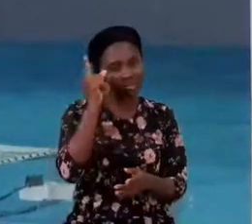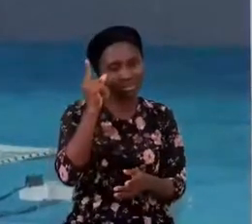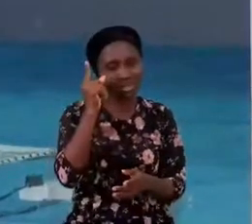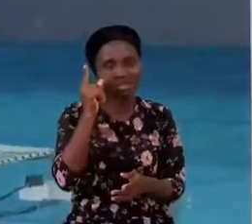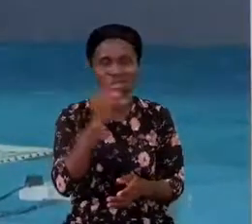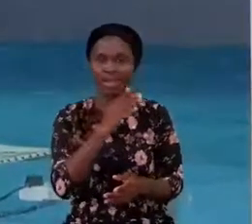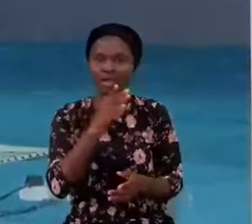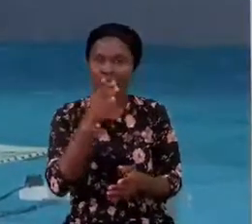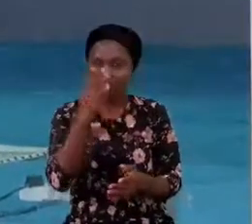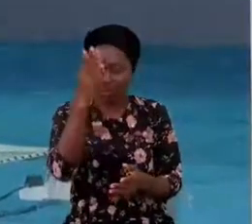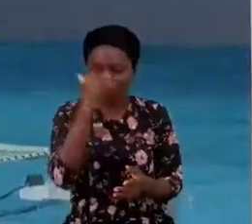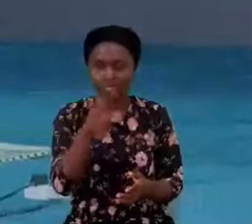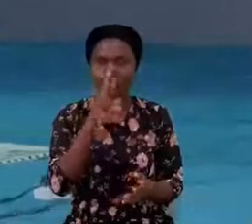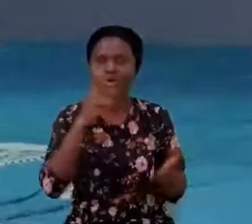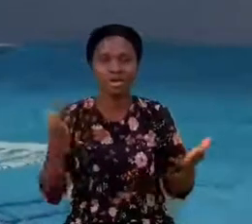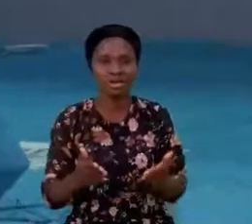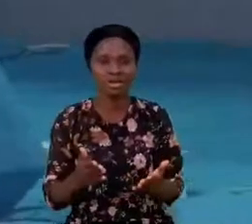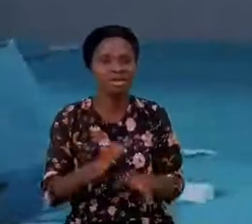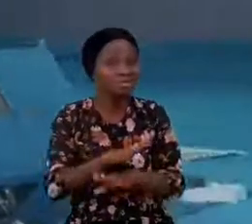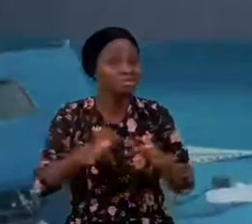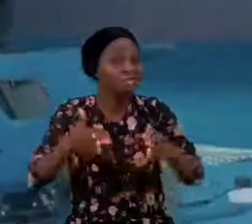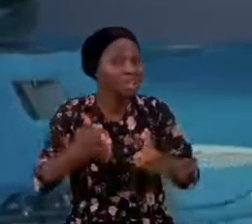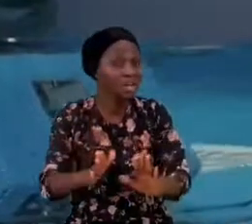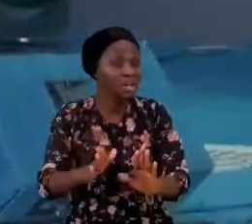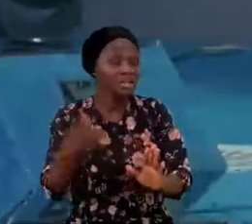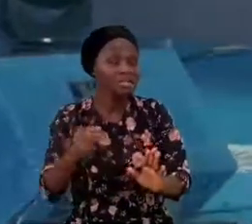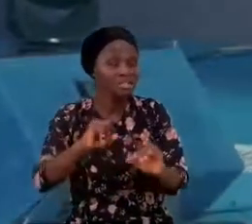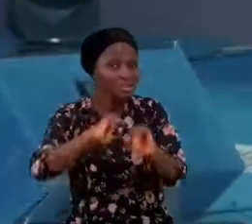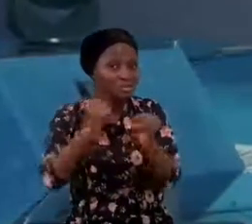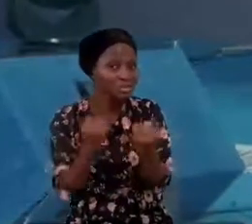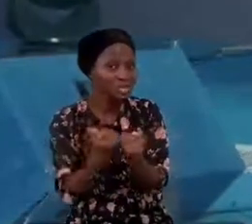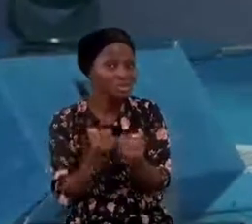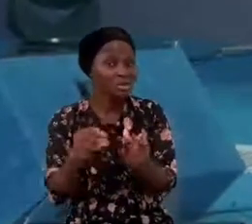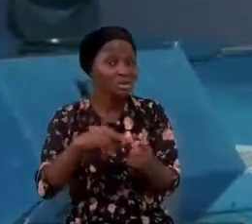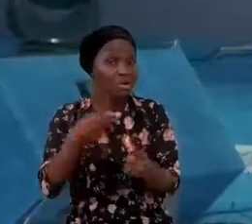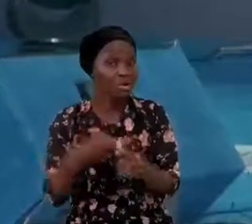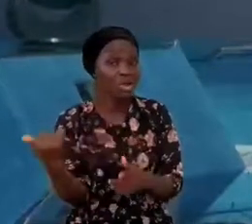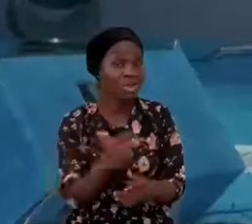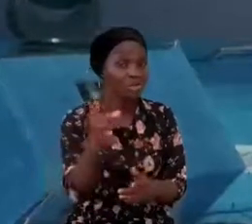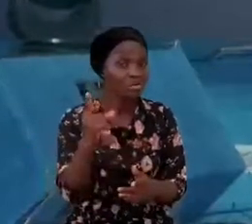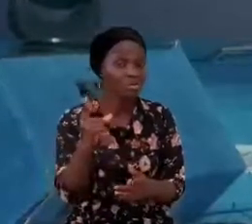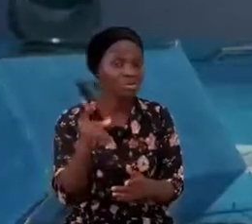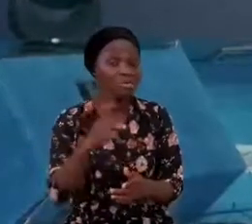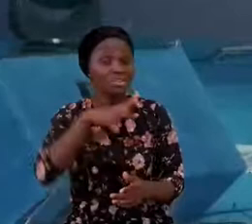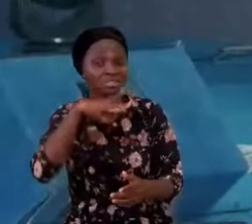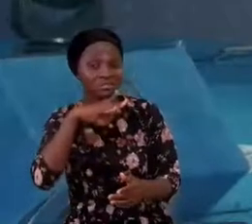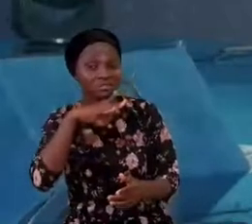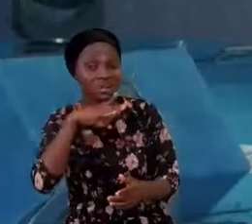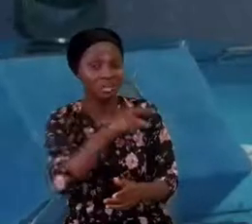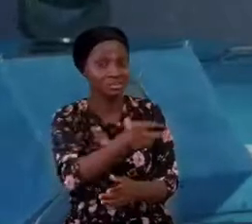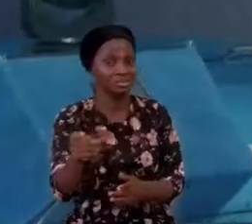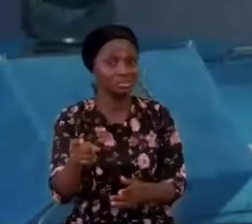permet à personne de vous souiller parce que c'est votre attitude. C'est ce que